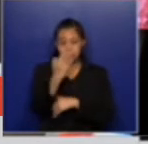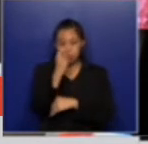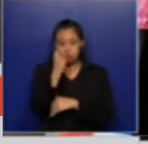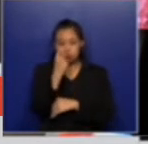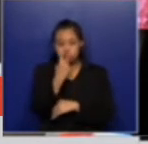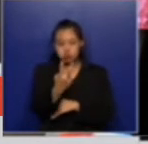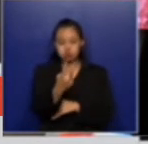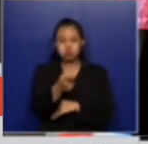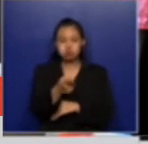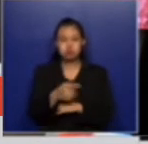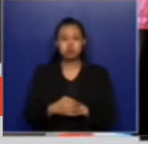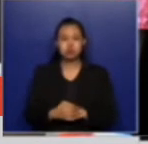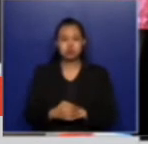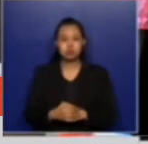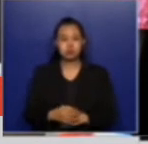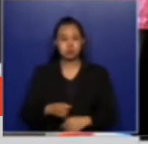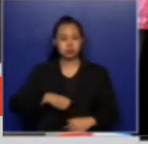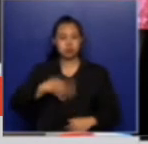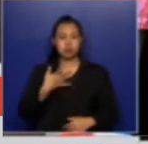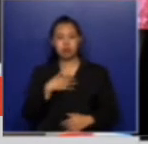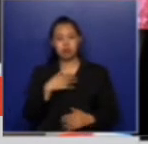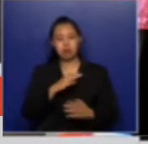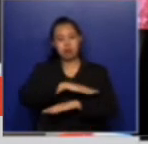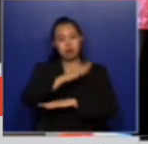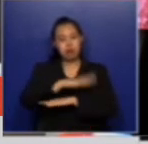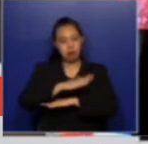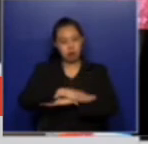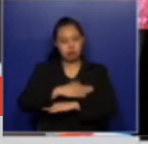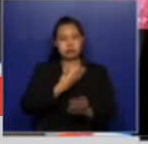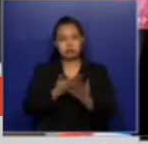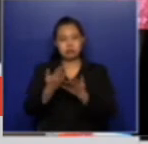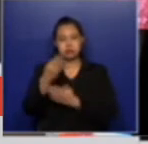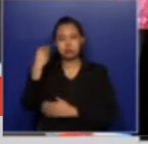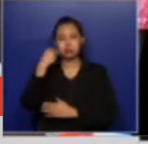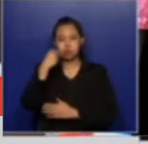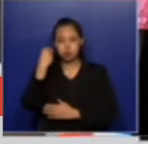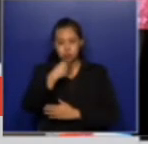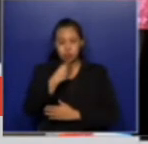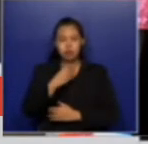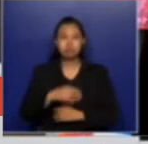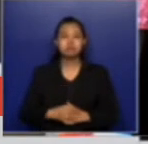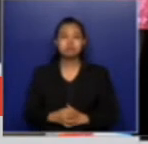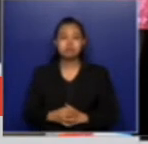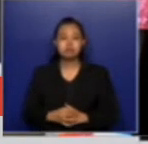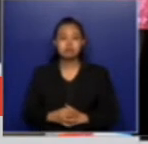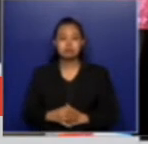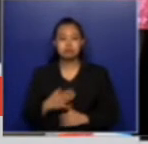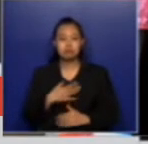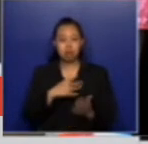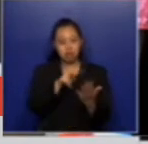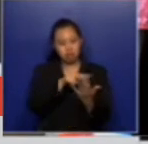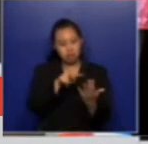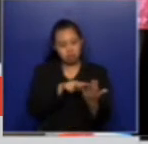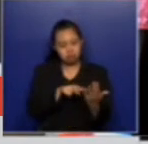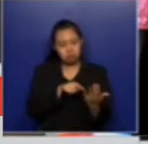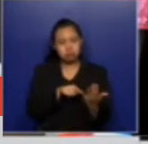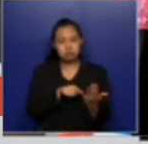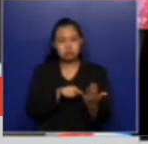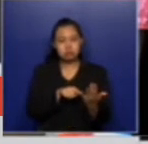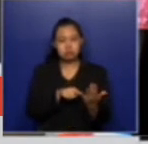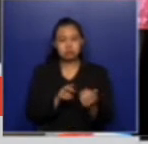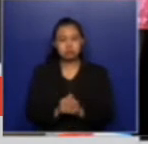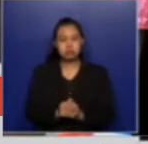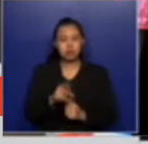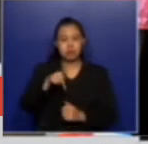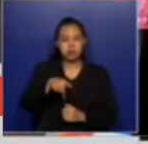ธานที่เคารพผมซื้อหนังสือพิมพ์ทุกวันที่บ้าน ผมอ่านว่าพ